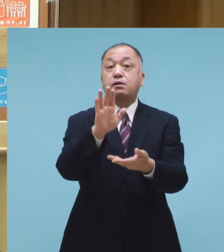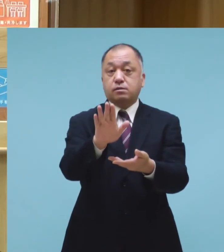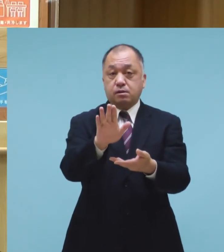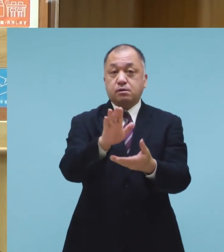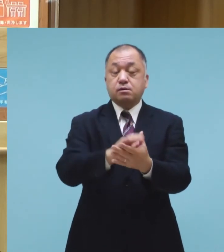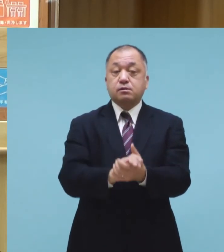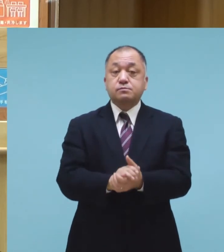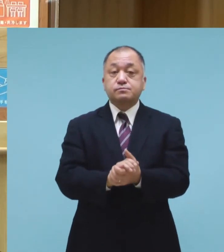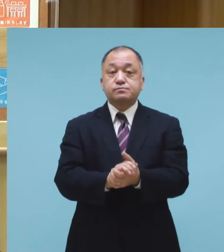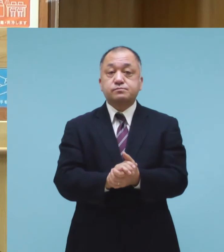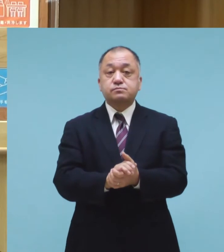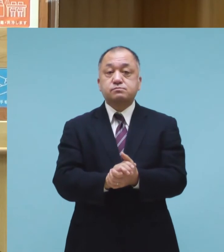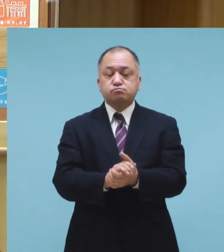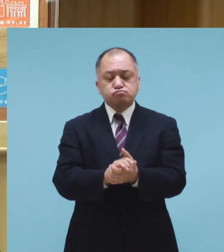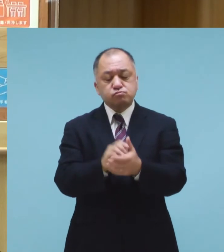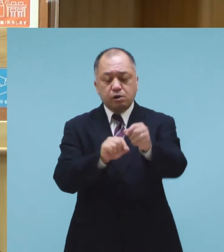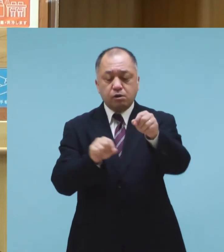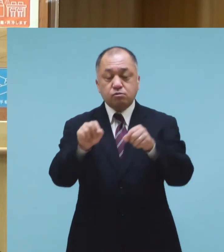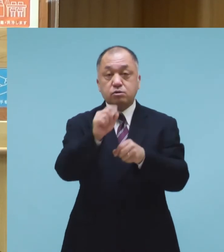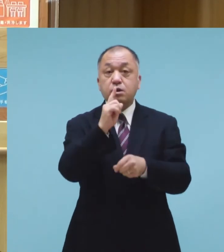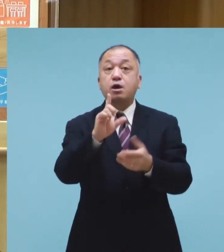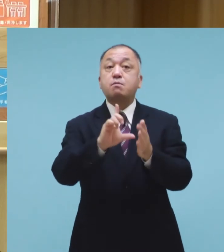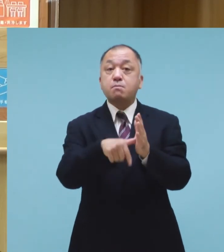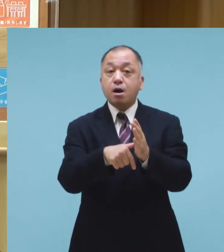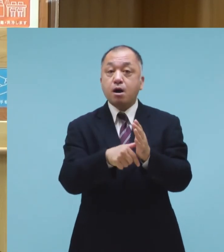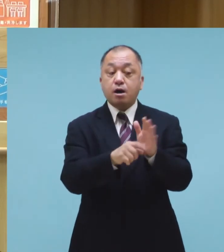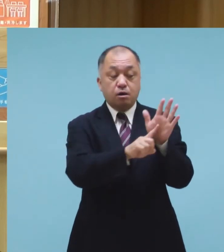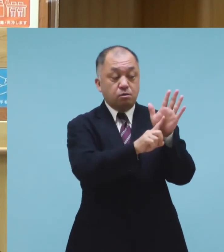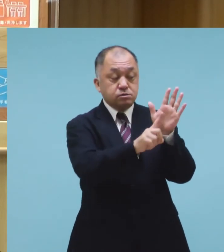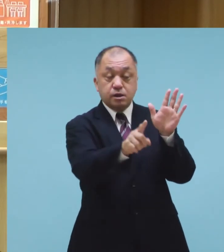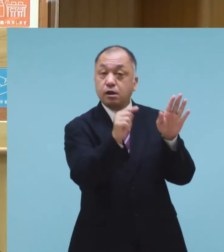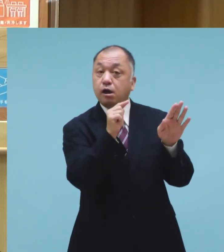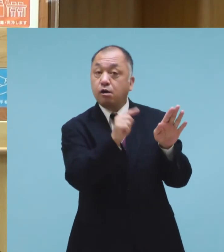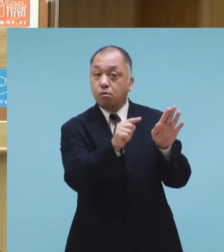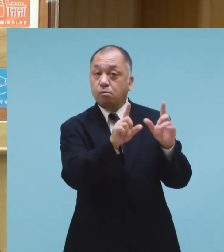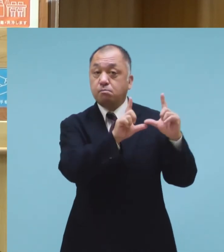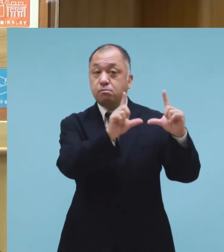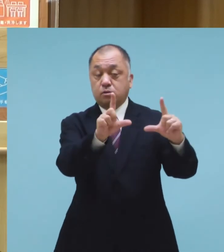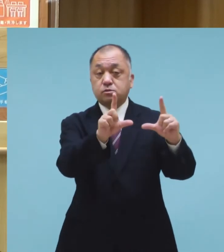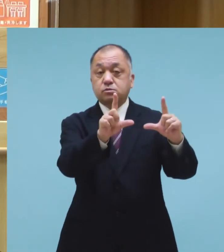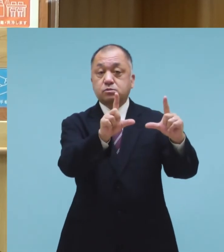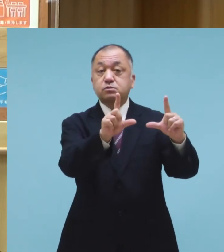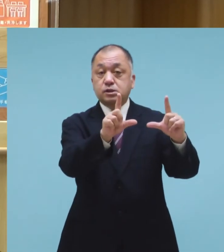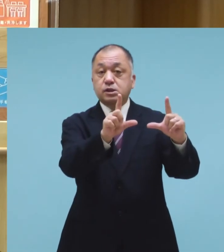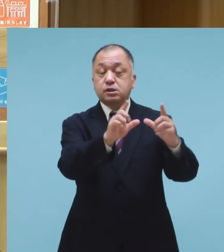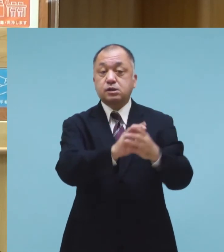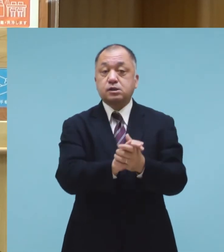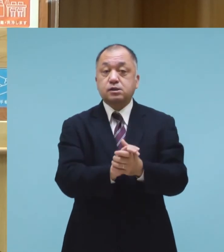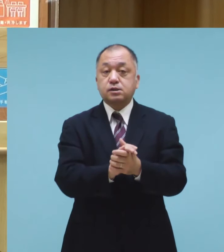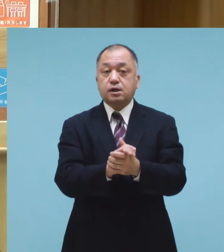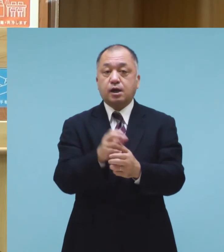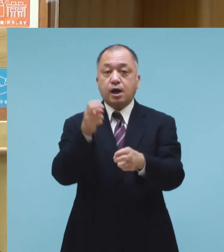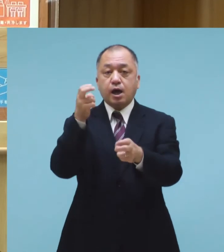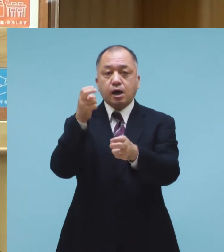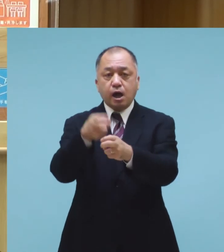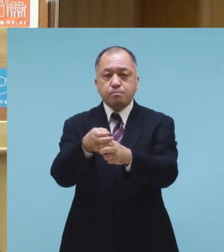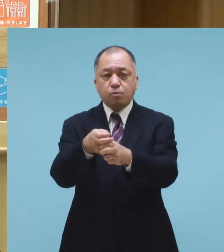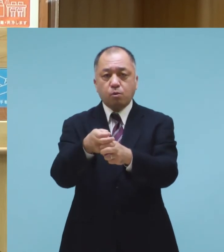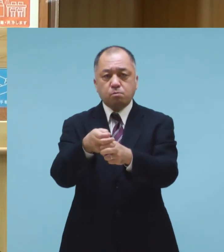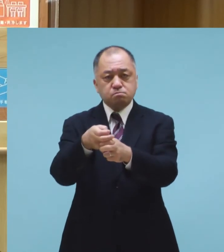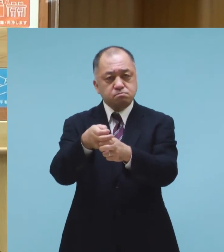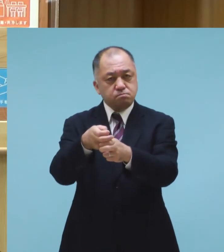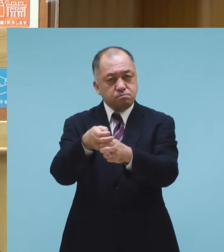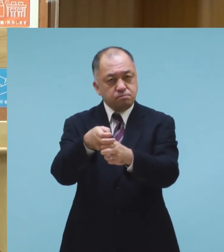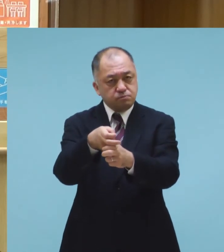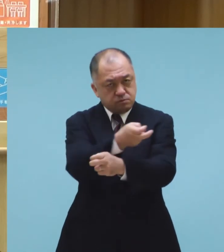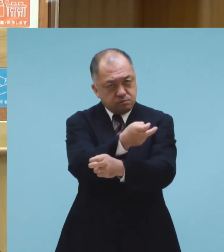言えばですね、その宣言をですね出すにあたって憲法に抵触する内容に